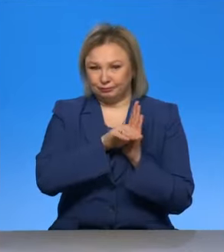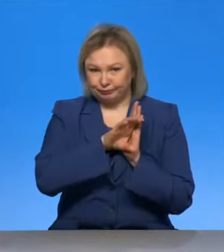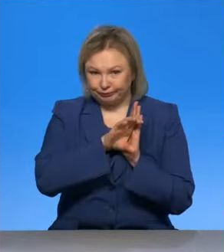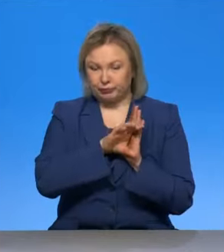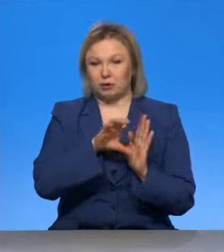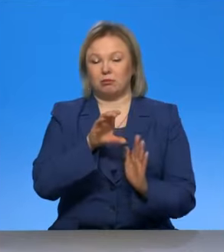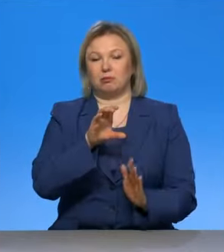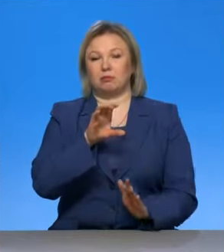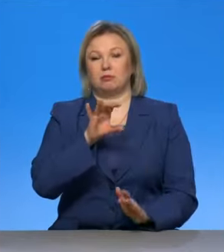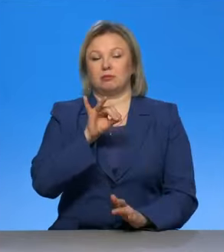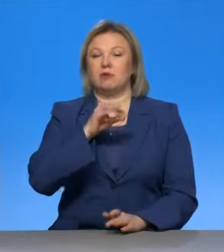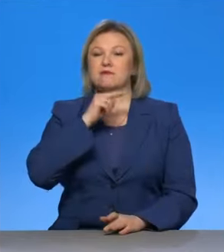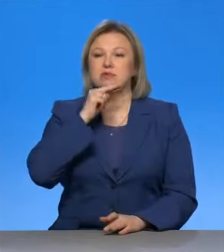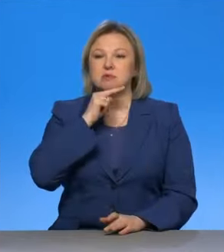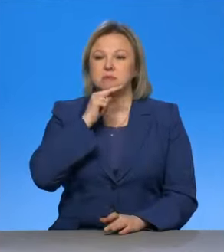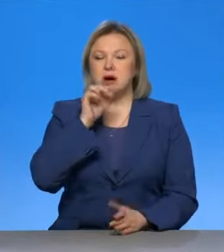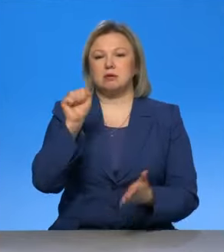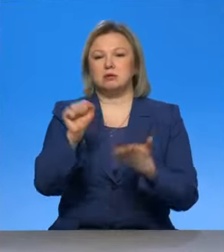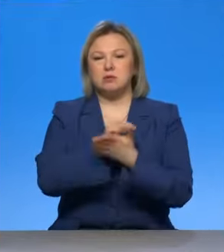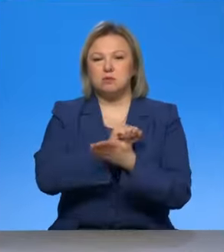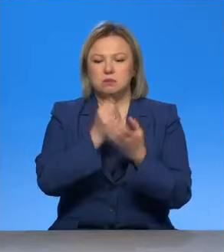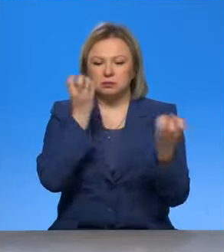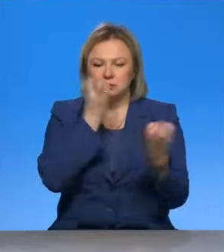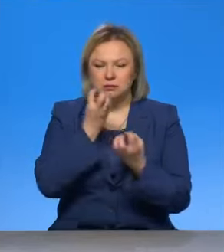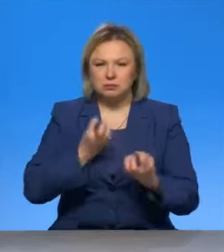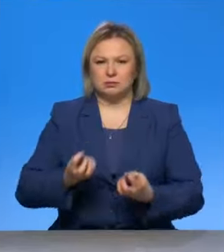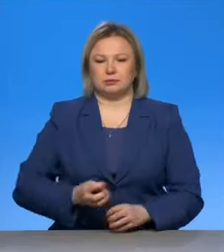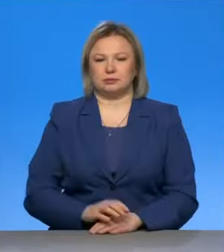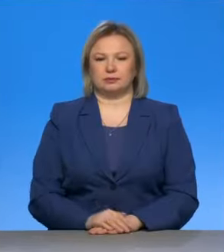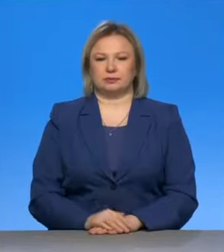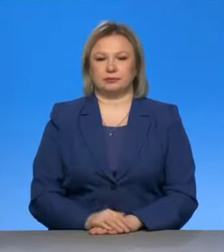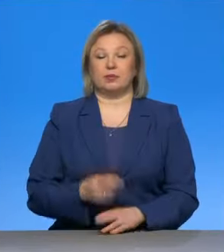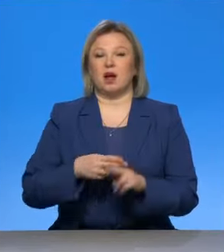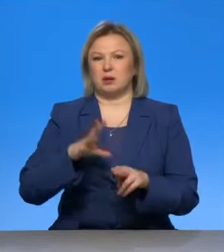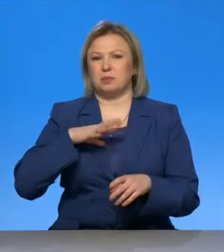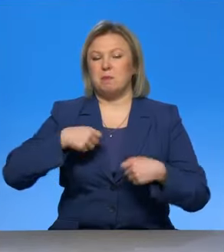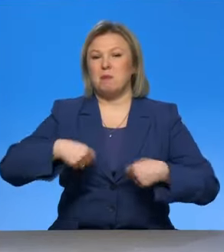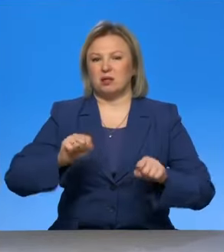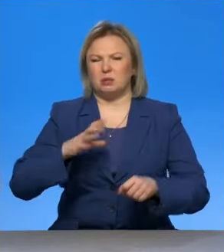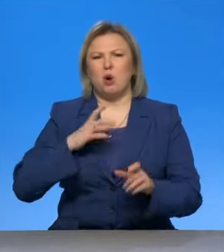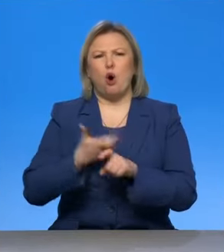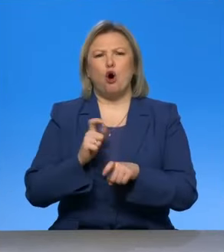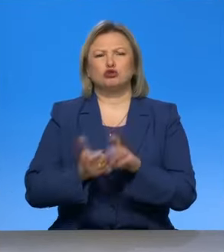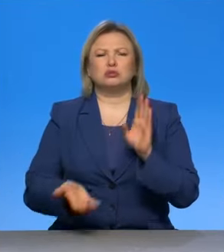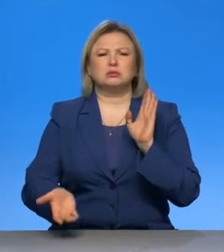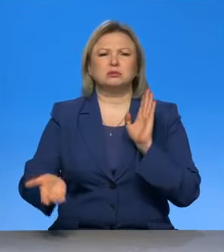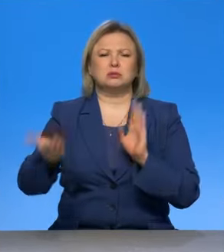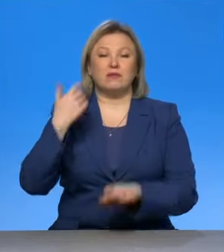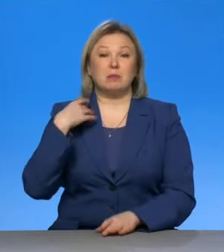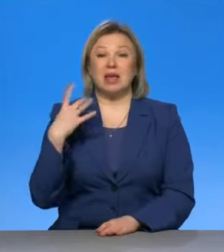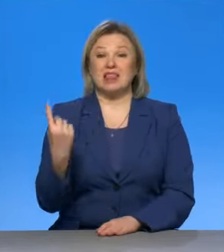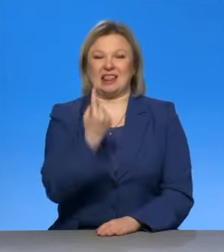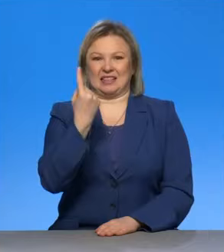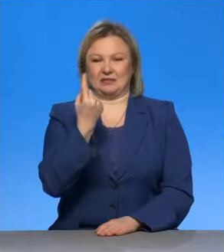бы внимательно документы еще почитать. Это был мотоцикл. Ну, это было очень давно, и это был единственный кредит, который я